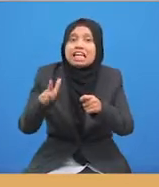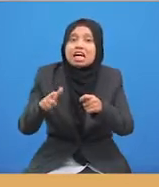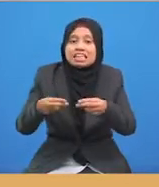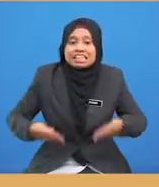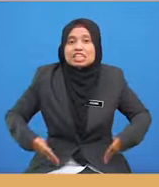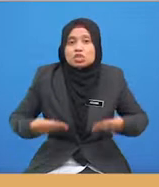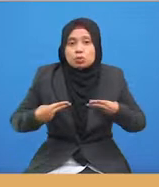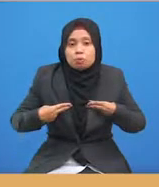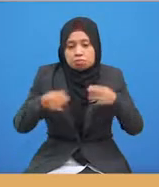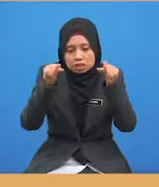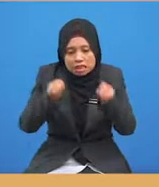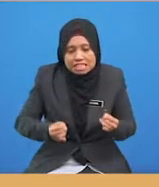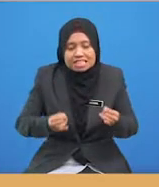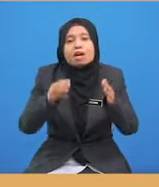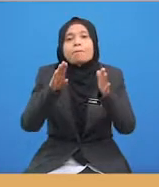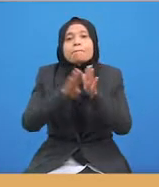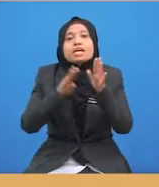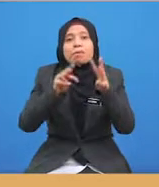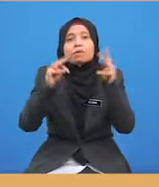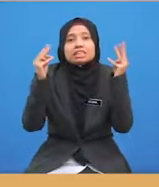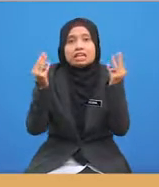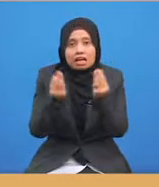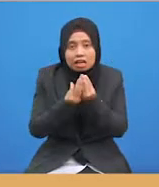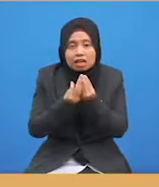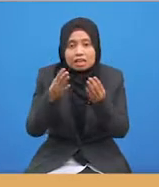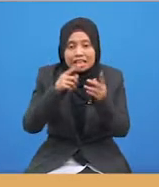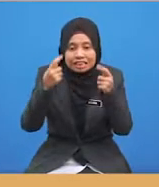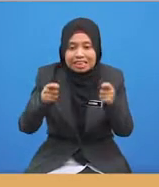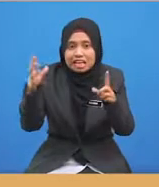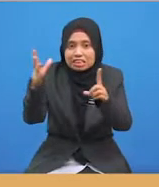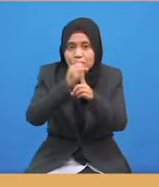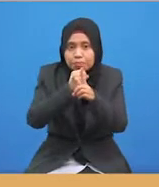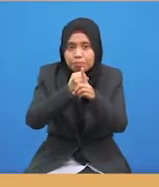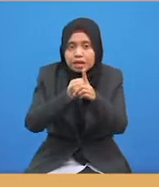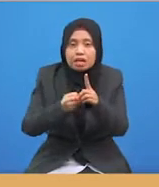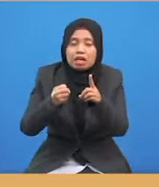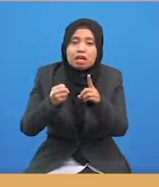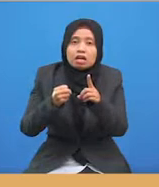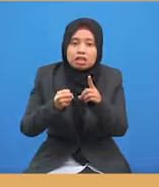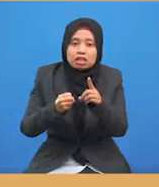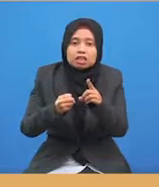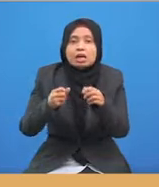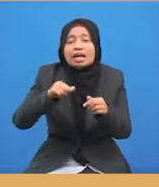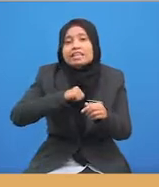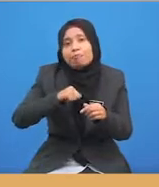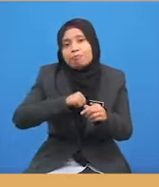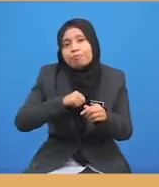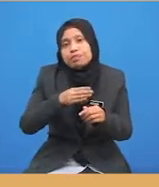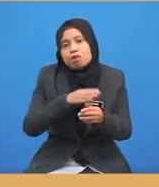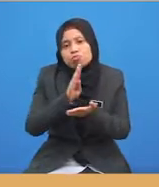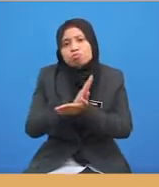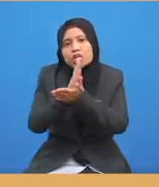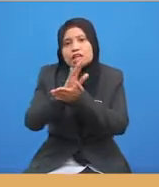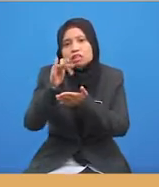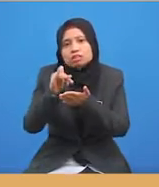kehidupan insan bermasyarakat yang telah mencapai taraf kehalusan tata susila dan kebudayaan